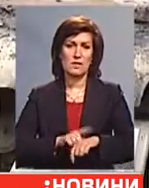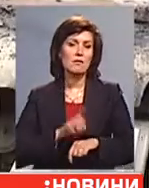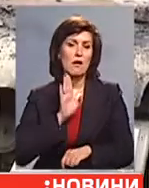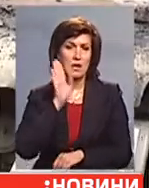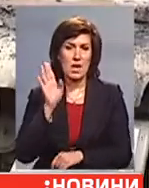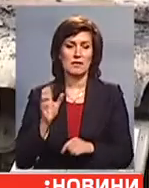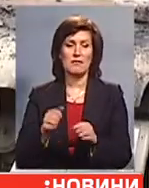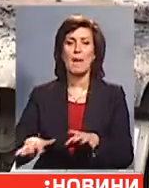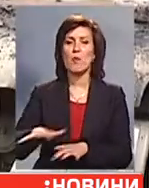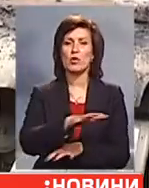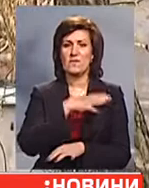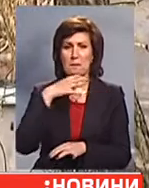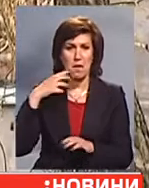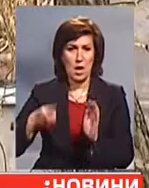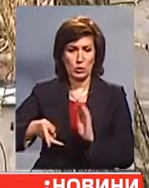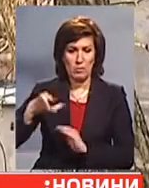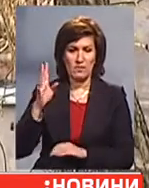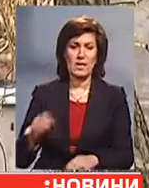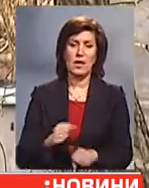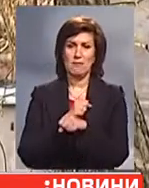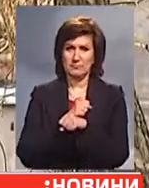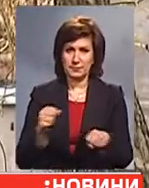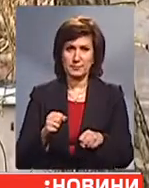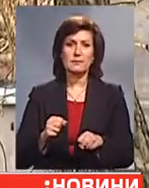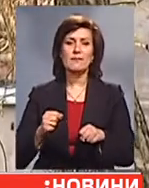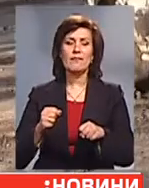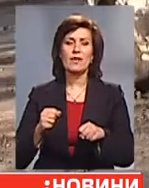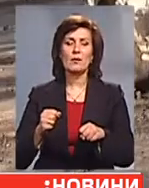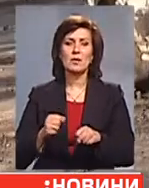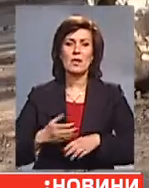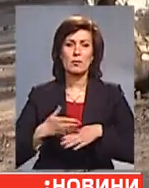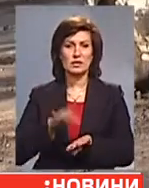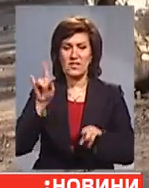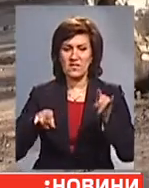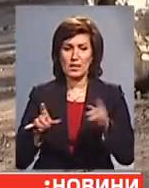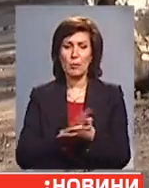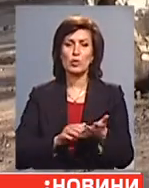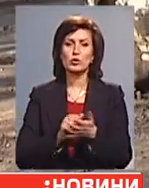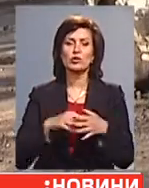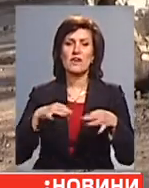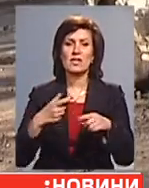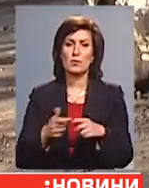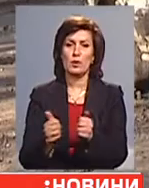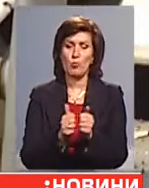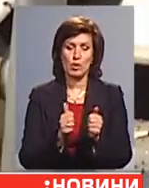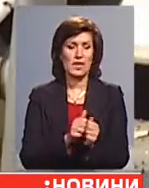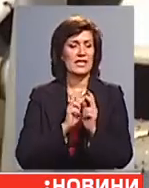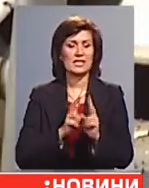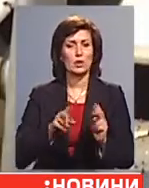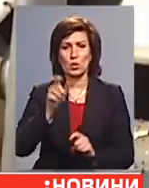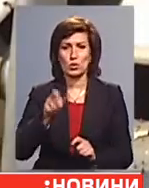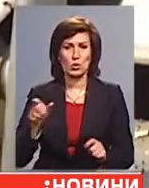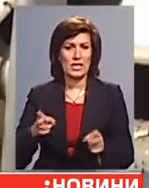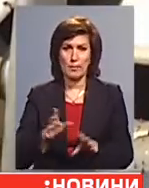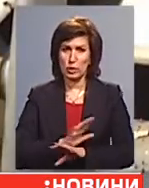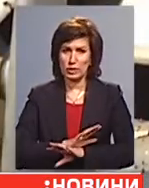багатоповерхівки. Вибуховою хвилею у будинках розбило вікна пошкодженої автівки, що стояли неподалік. Ніхто з людей не постраждав.